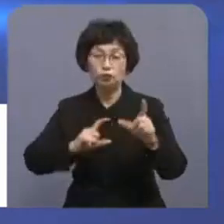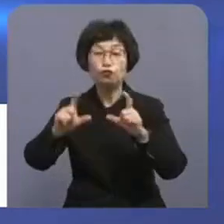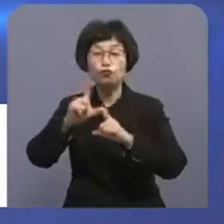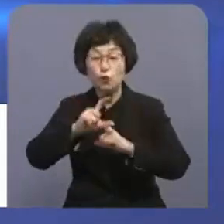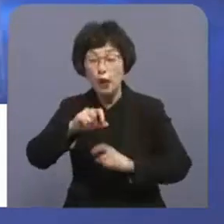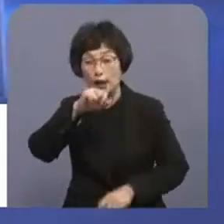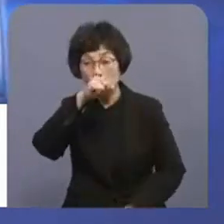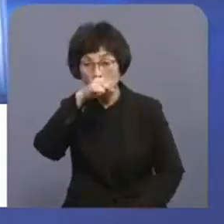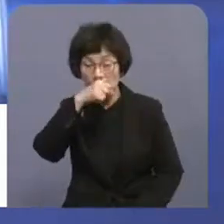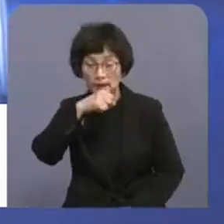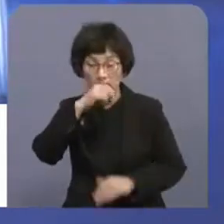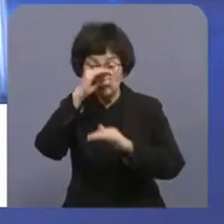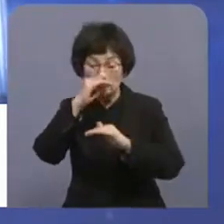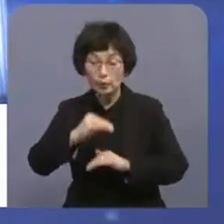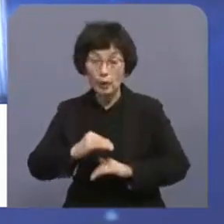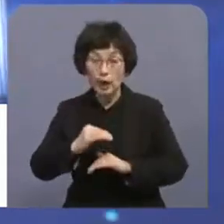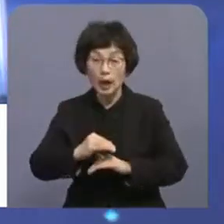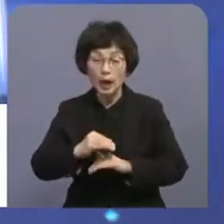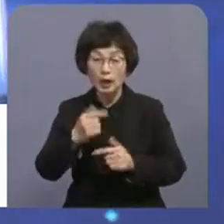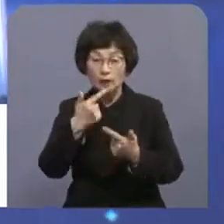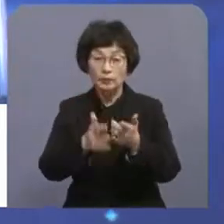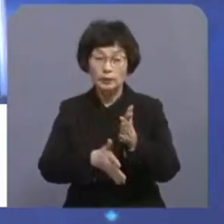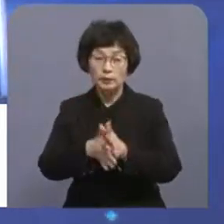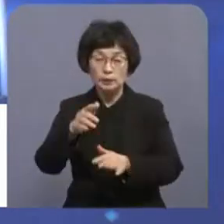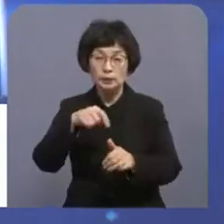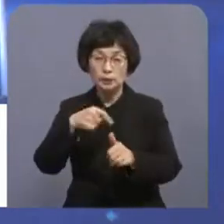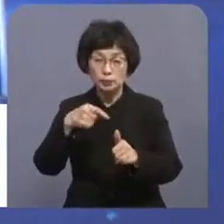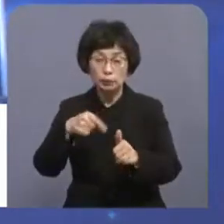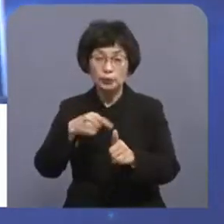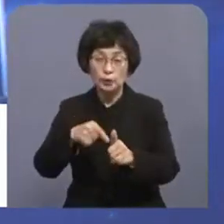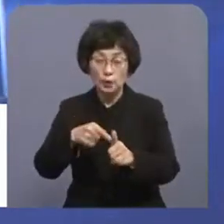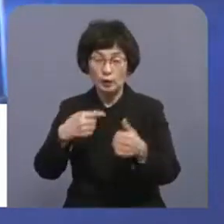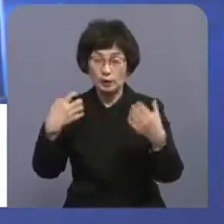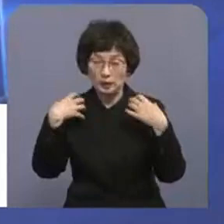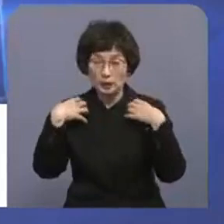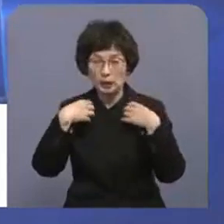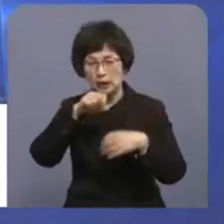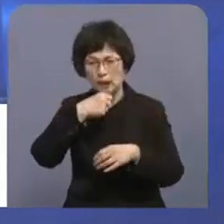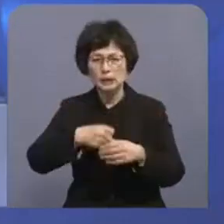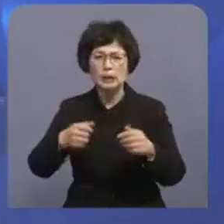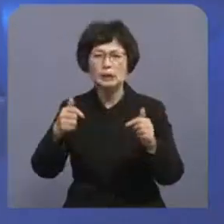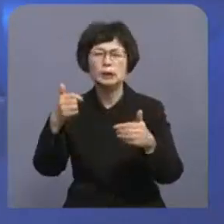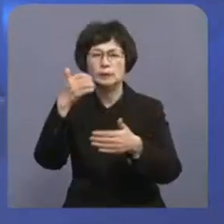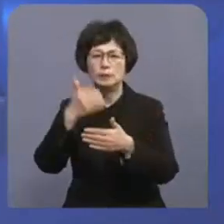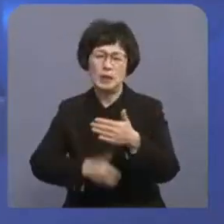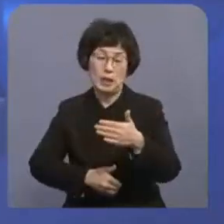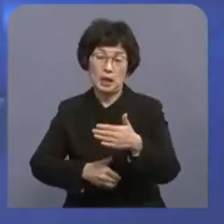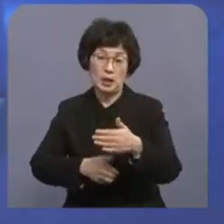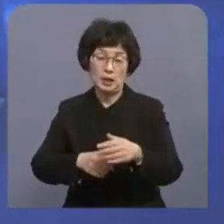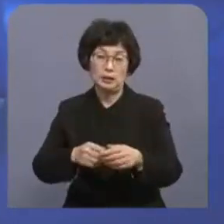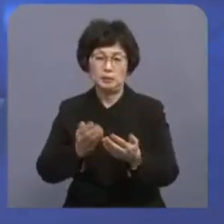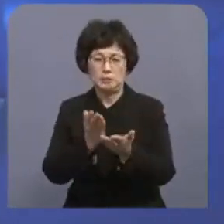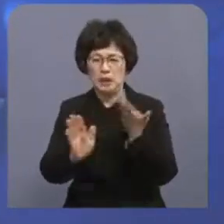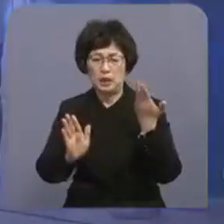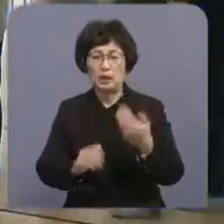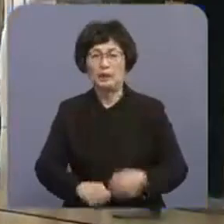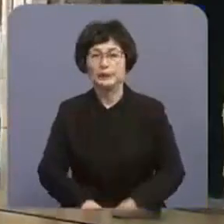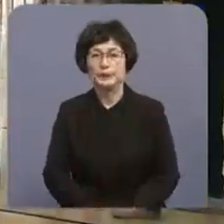추가경정 예산안 심의에서 시교육청의 예산안을 삭감해 엇박자가 나고 있습니다. 보도에 강현수 기자입니다.